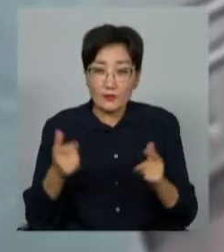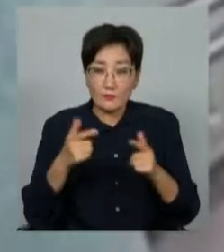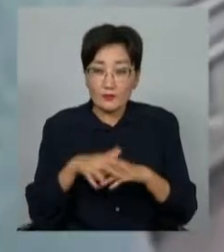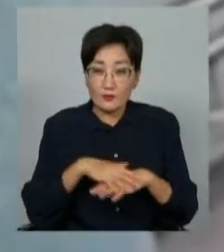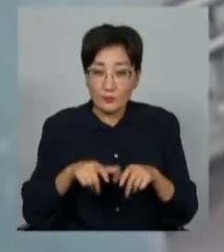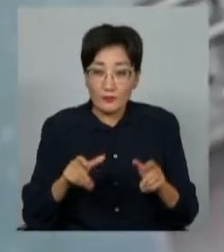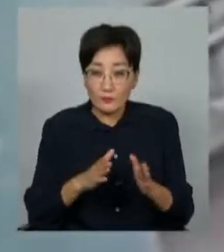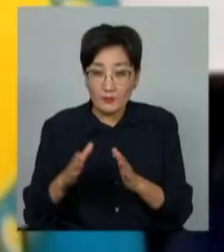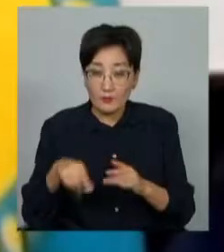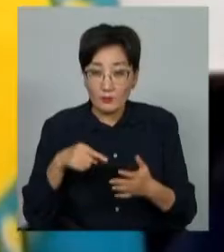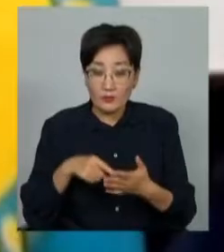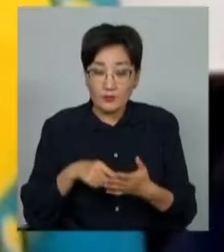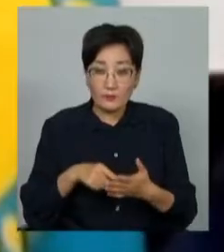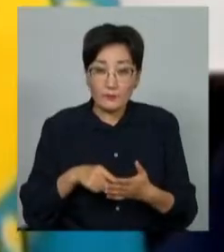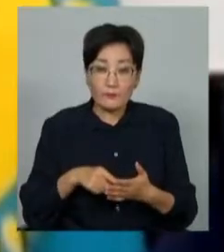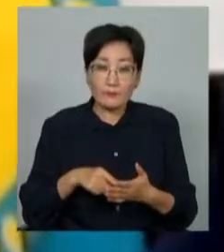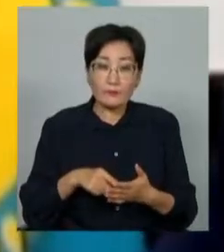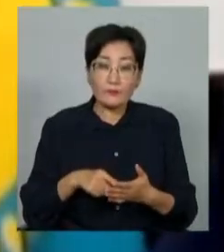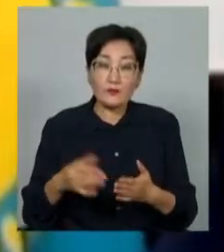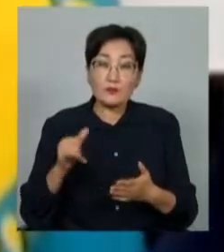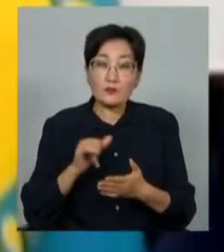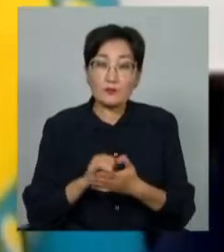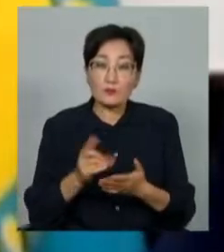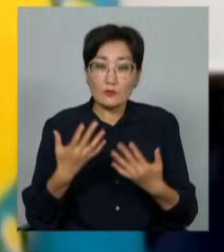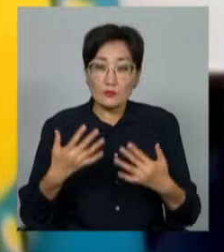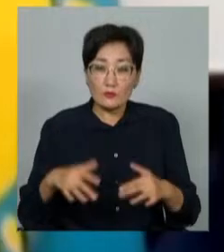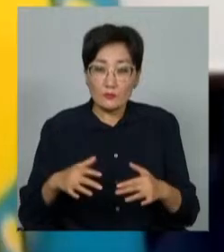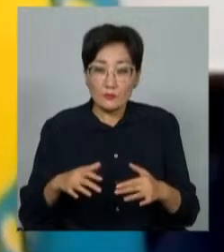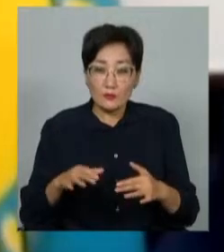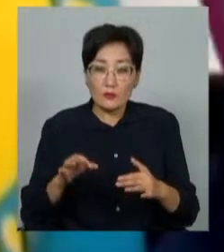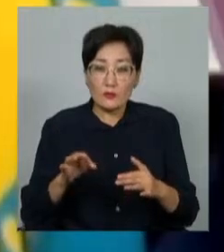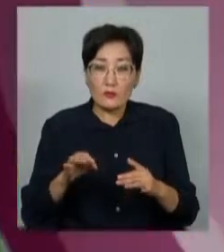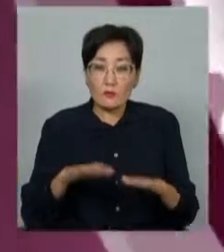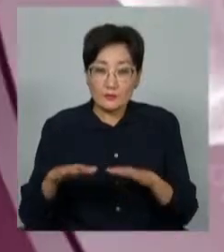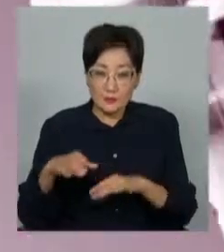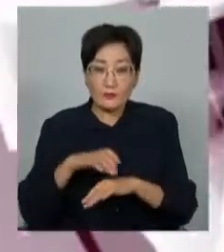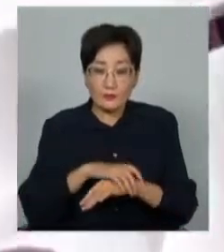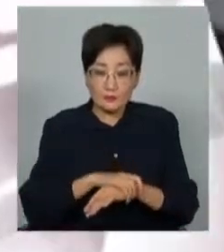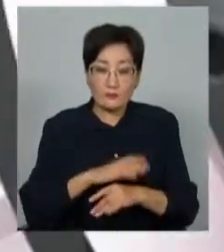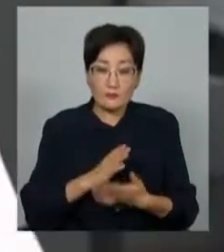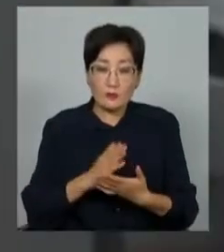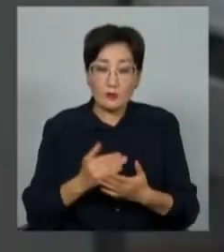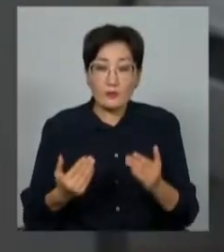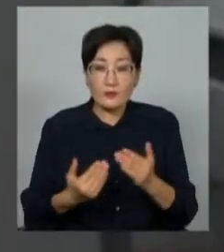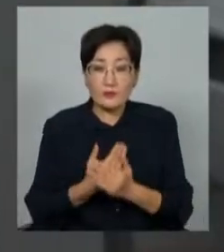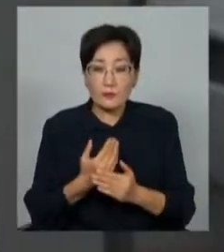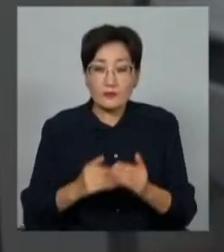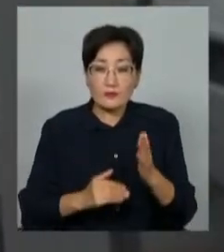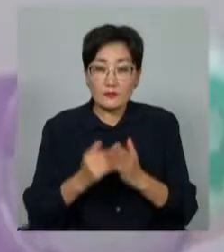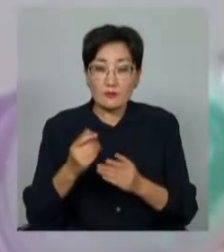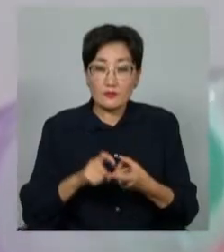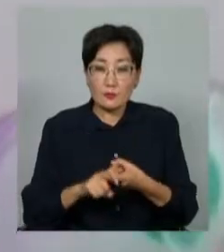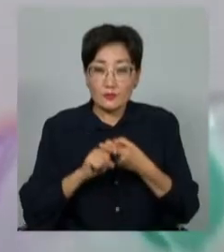общественным порядком в городе? Кнопки СОС будут установлены. Мы уже, в принципе, места определили. Новый антирекорд по